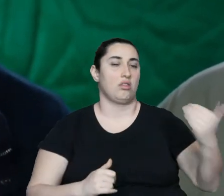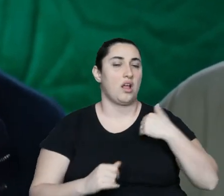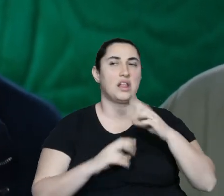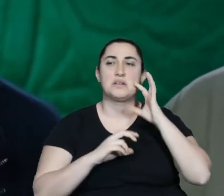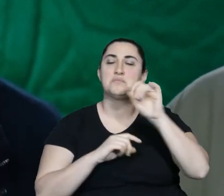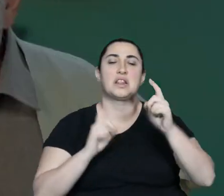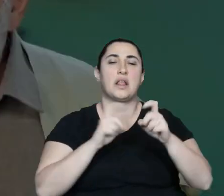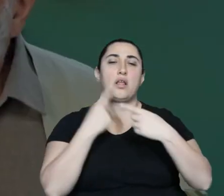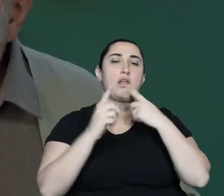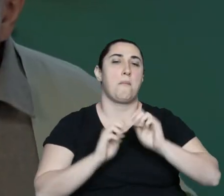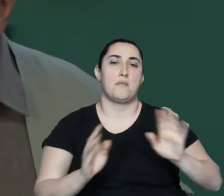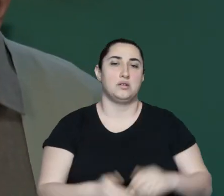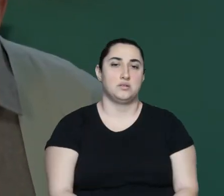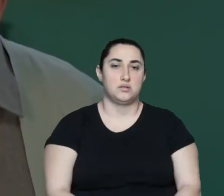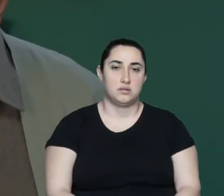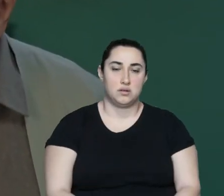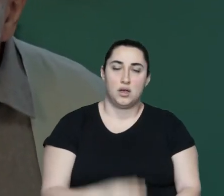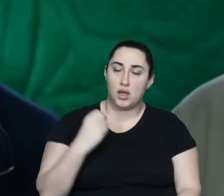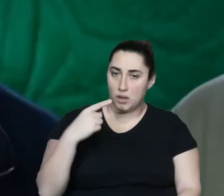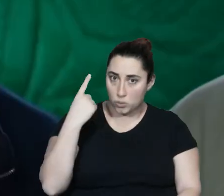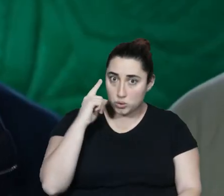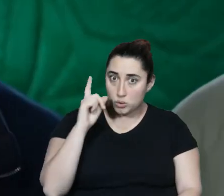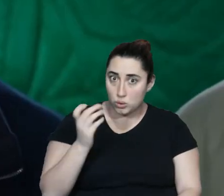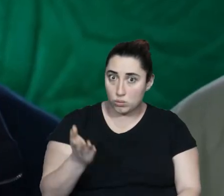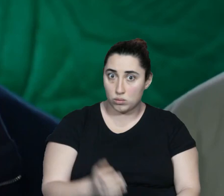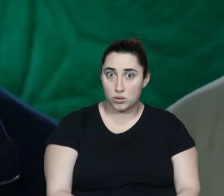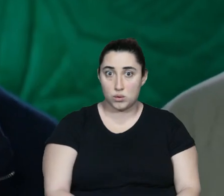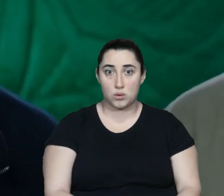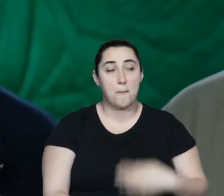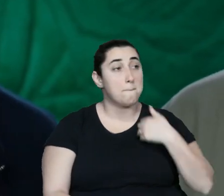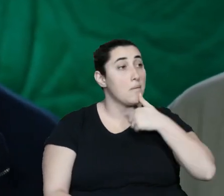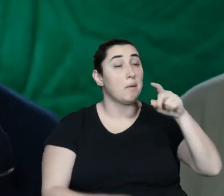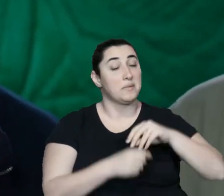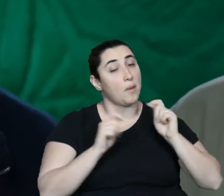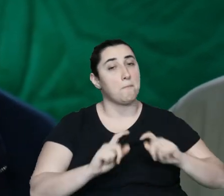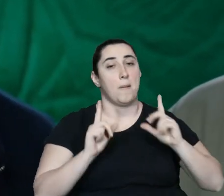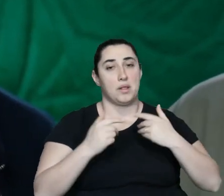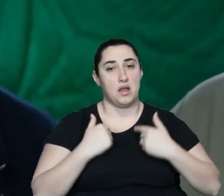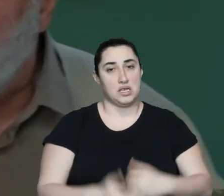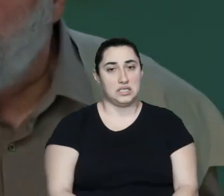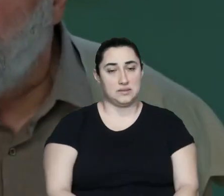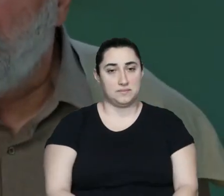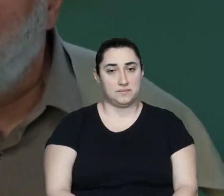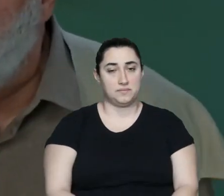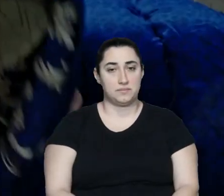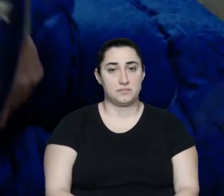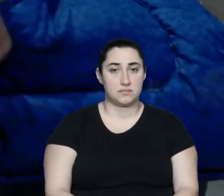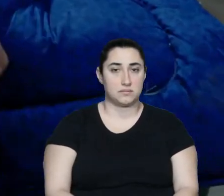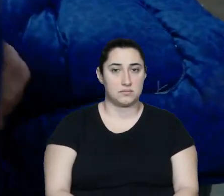Kimse konuşamaz artık. İyi düşündün mü İbrahim? Bunu babam için yapmak zorundayım.